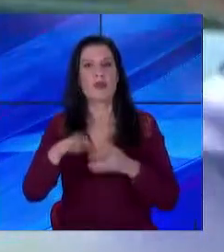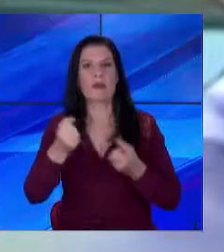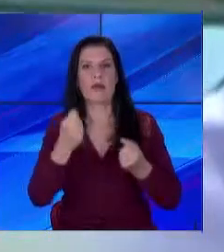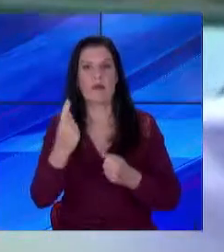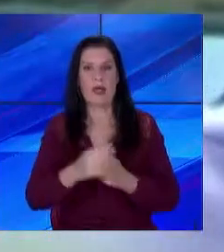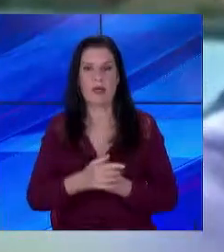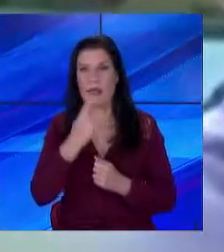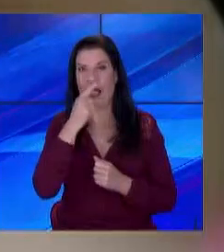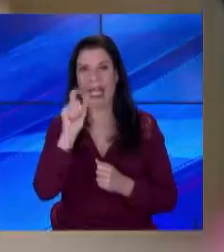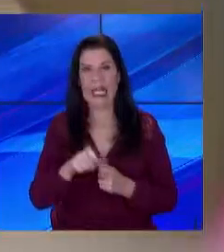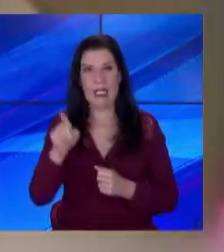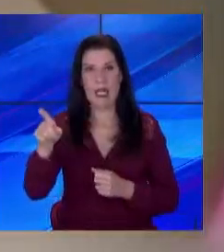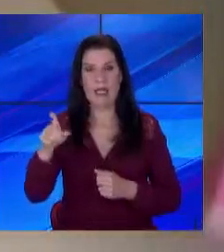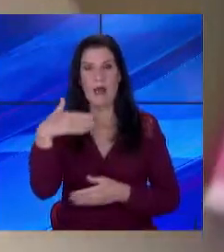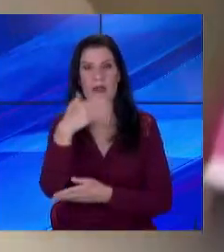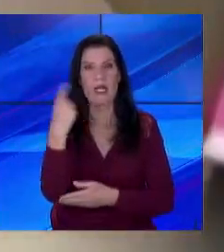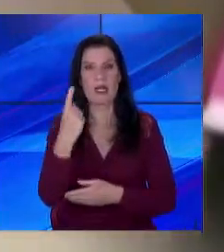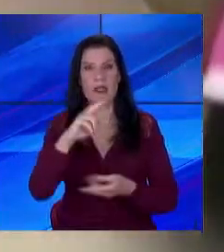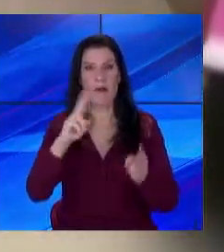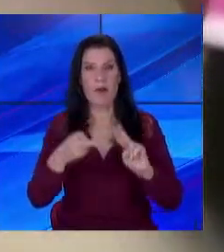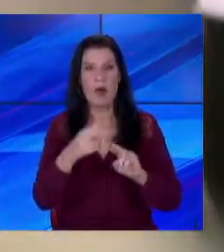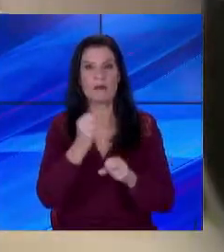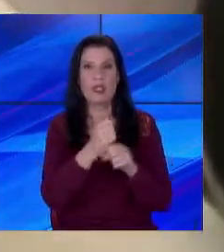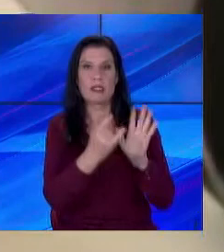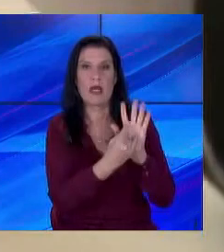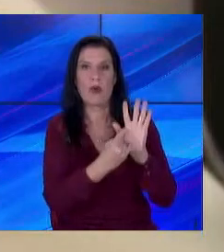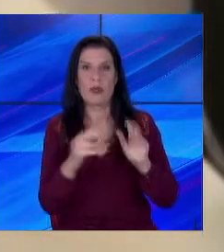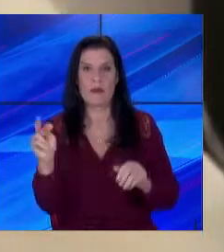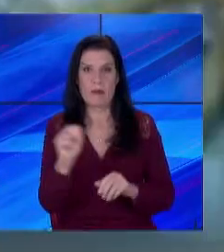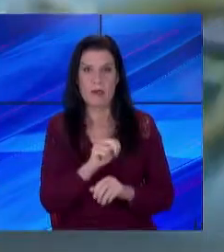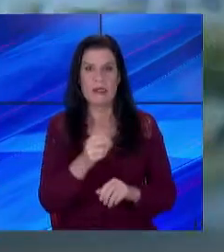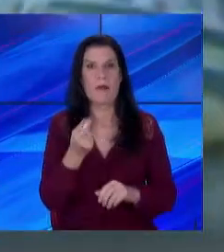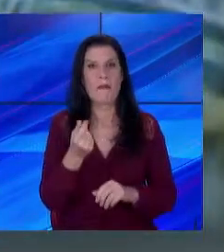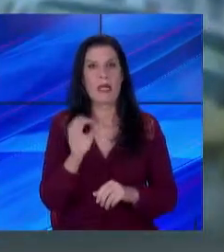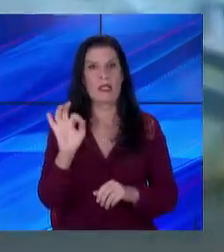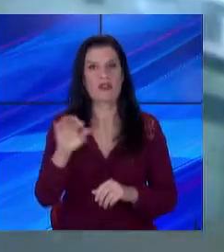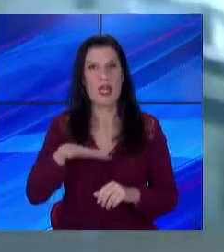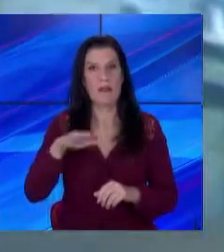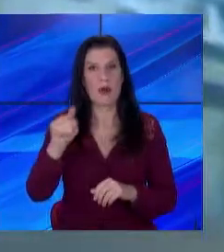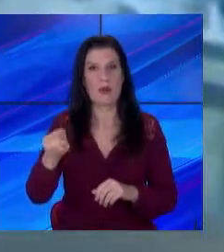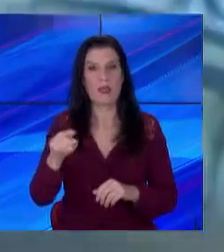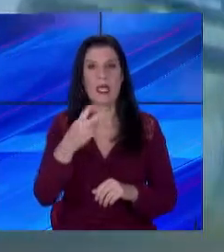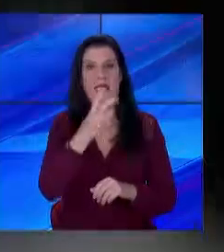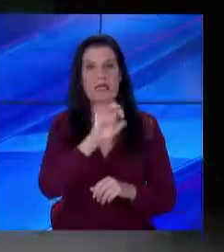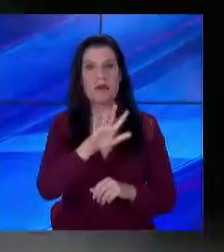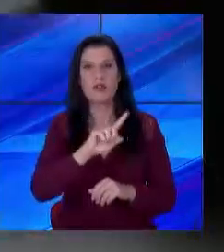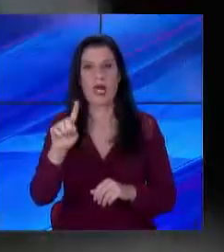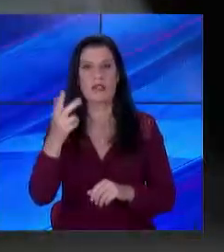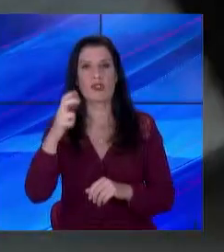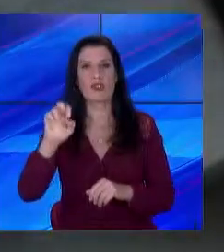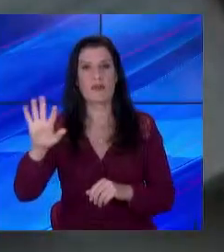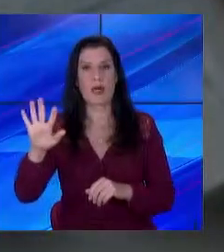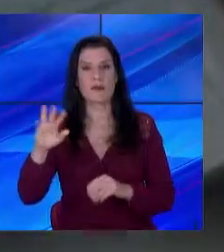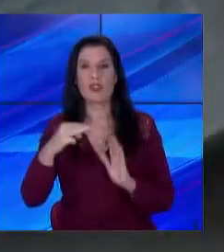היחידה בעולם חוץ מישראל שחוקקה חוקים בנושא, עלויות המערכות נעות בין 25 ל-35 אירו